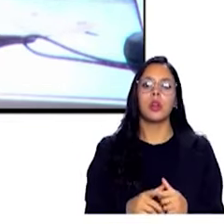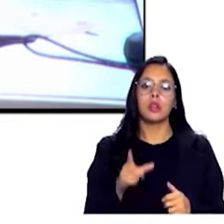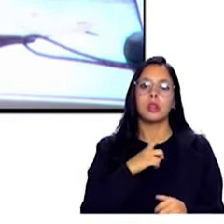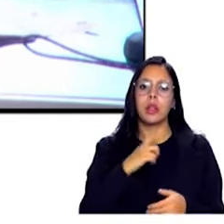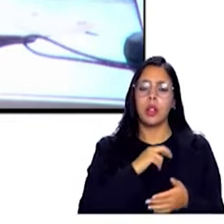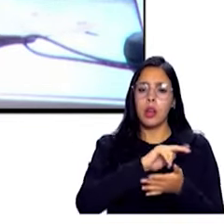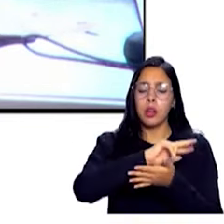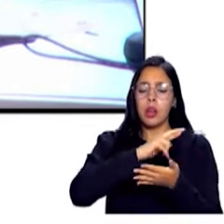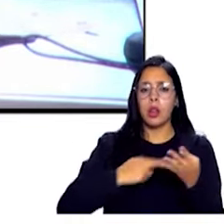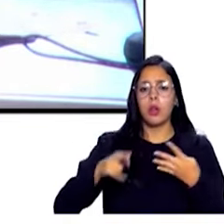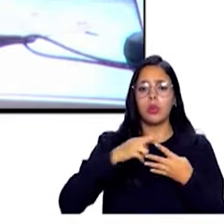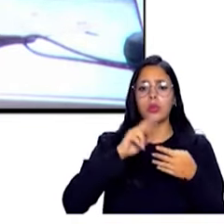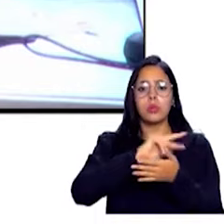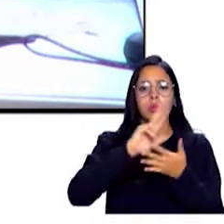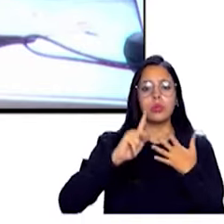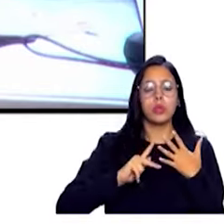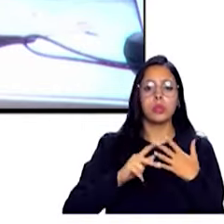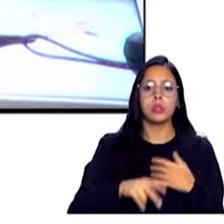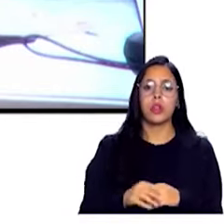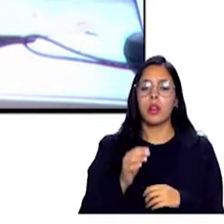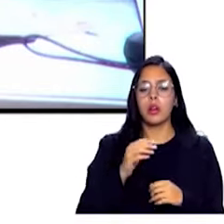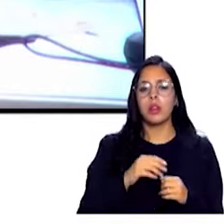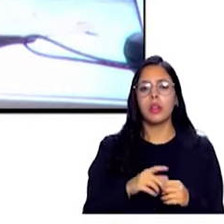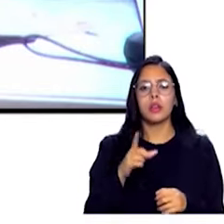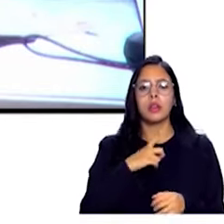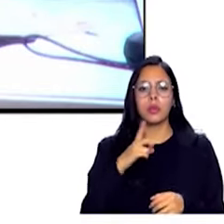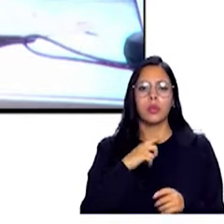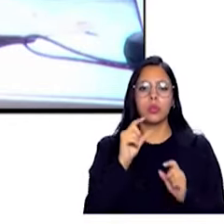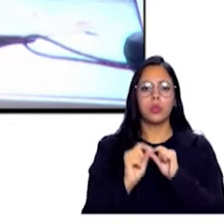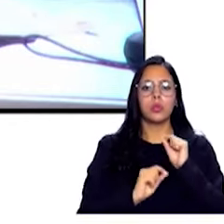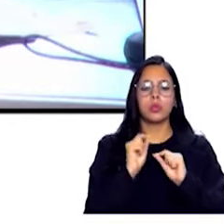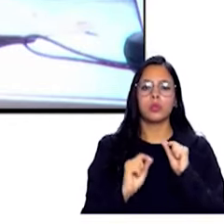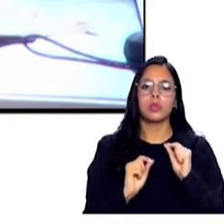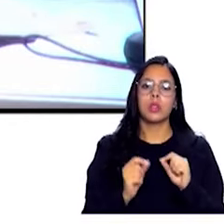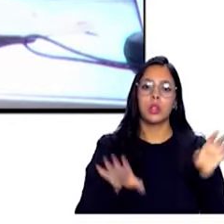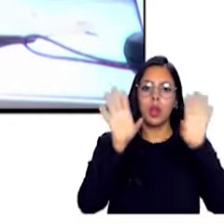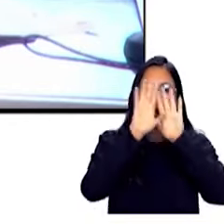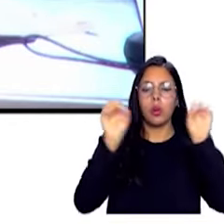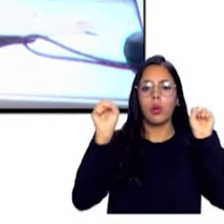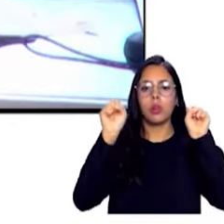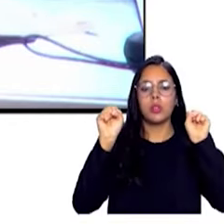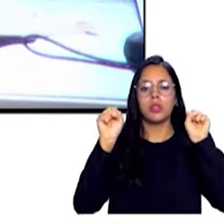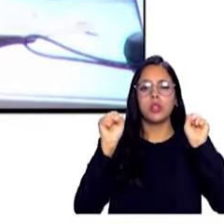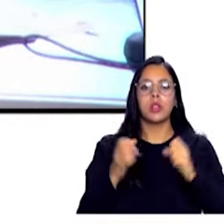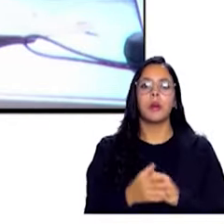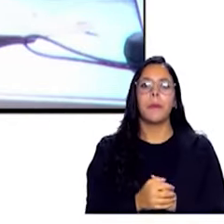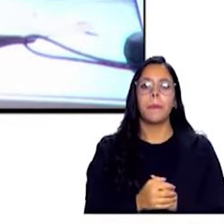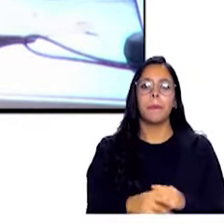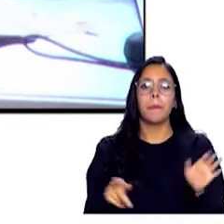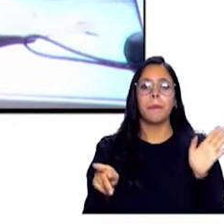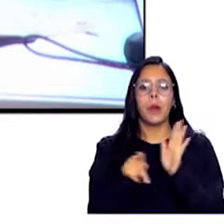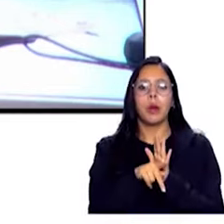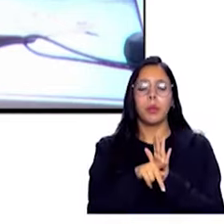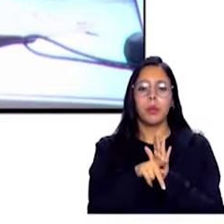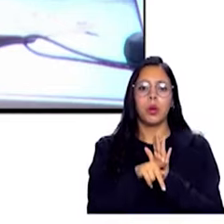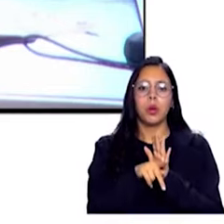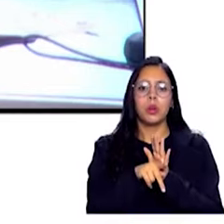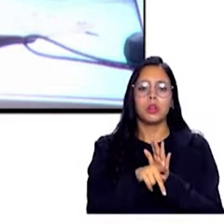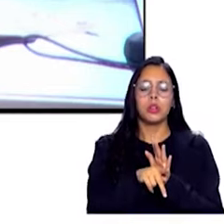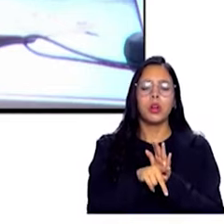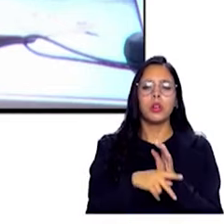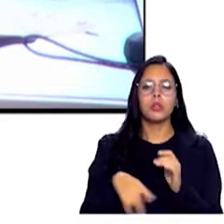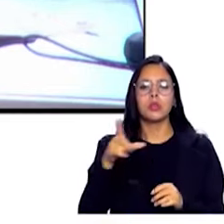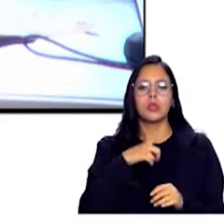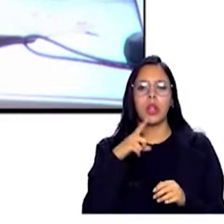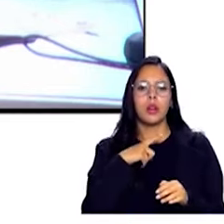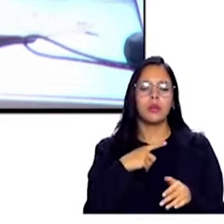cour d'appel à vocation nationale c'est comme si Elle devait traiter en 3E degré comme si c'était une cour d'appel